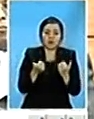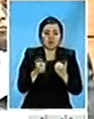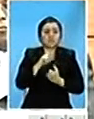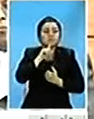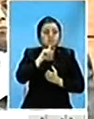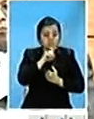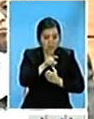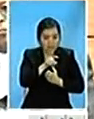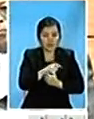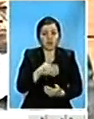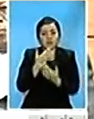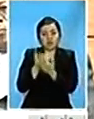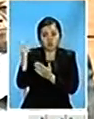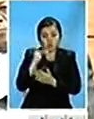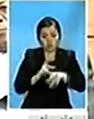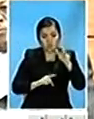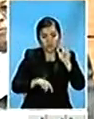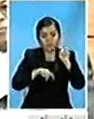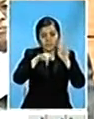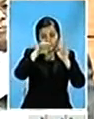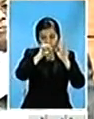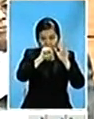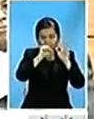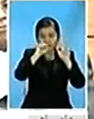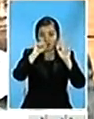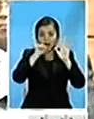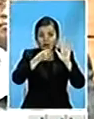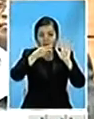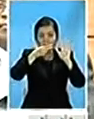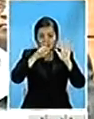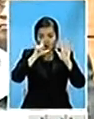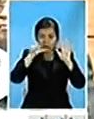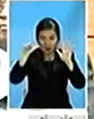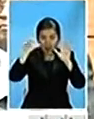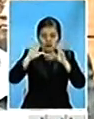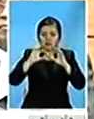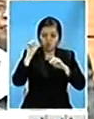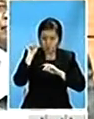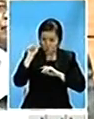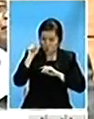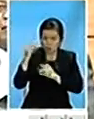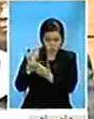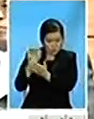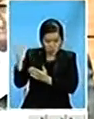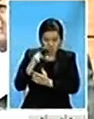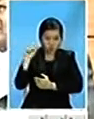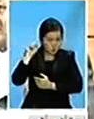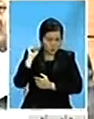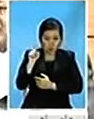ว่า 350,000 ล้านบาทนั้นเนี่ยที่รัฐบาลอ้างว่าพร้อมที่จะใช้มีความจำเป็นฉุกเฉินที่ต้องรีบจัดจำหน่